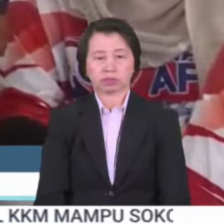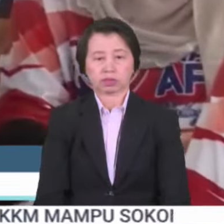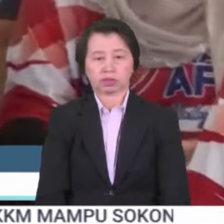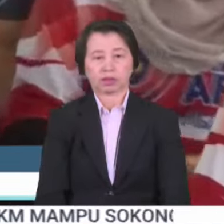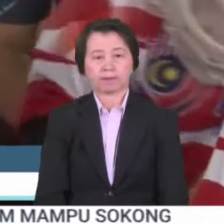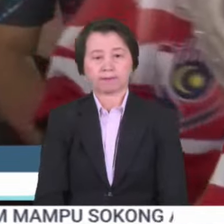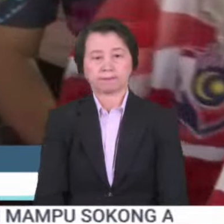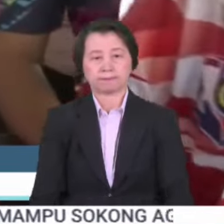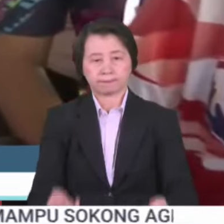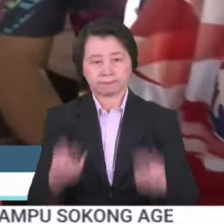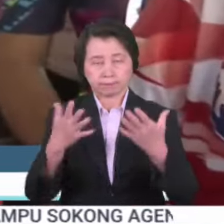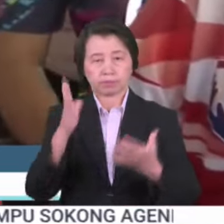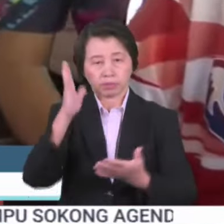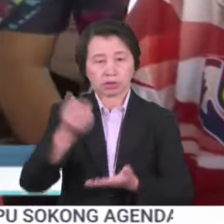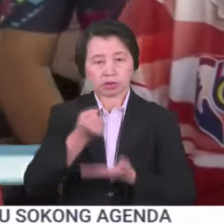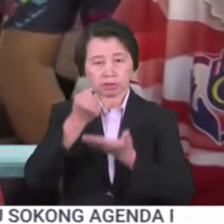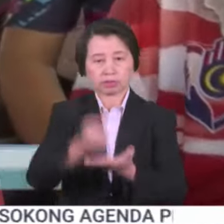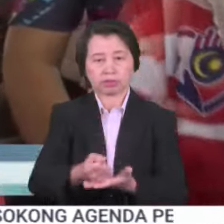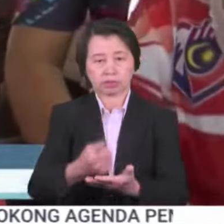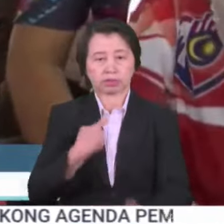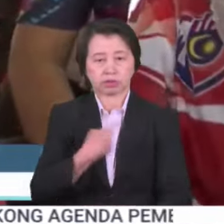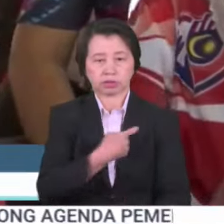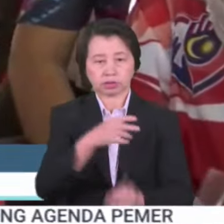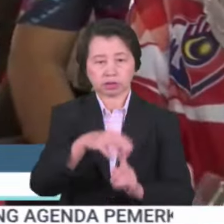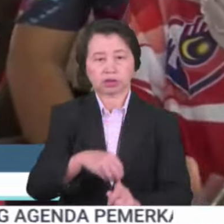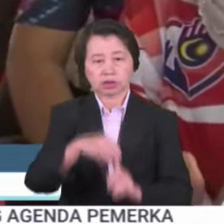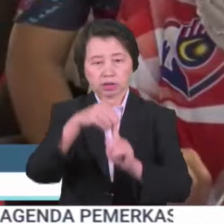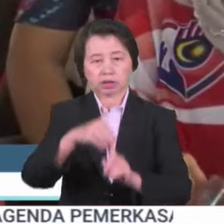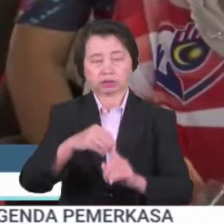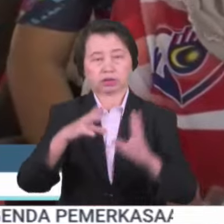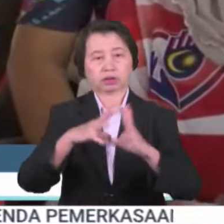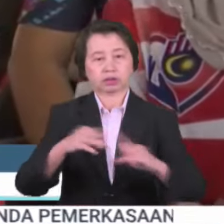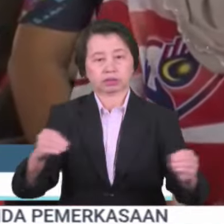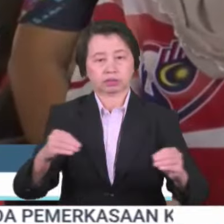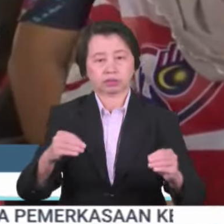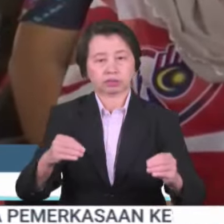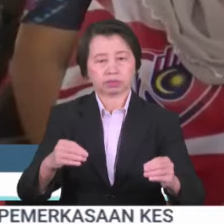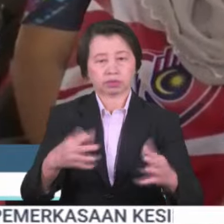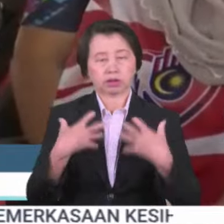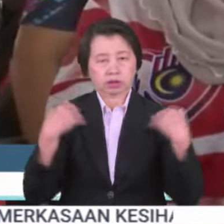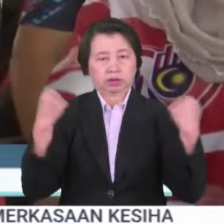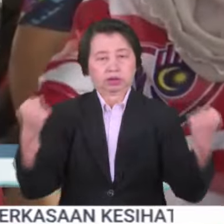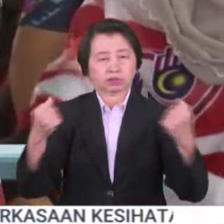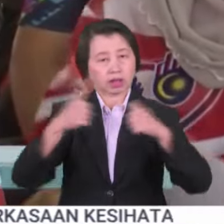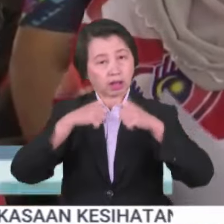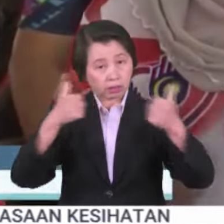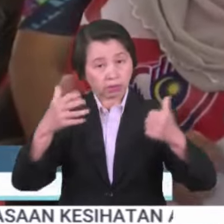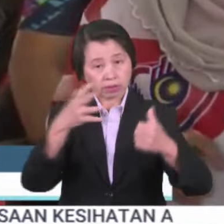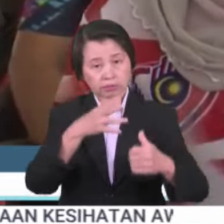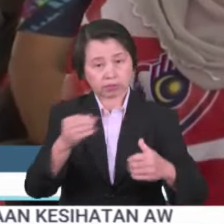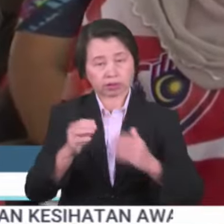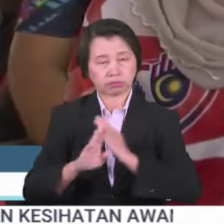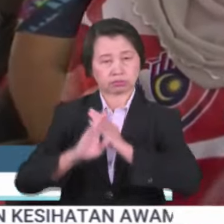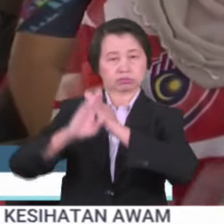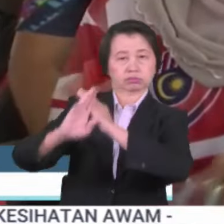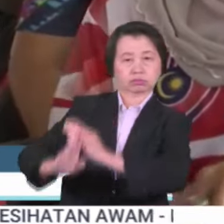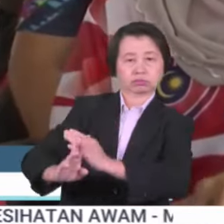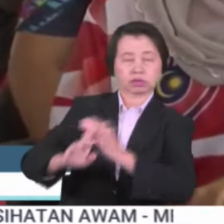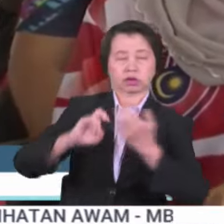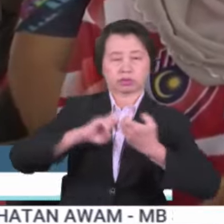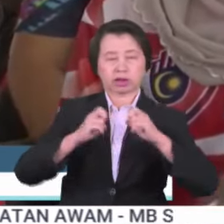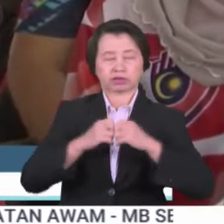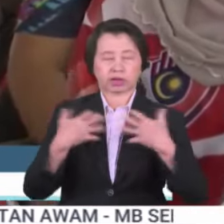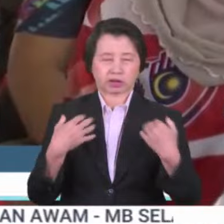Sebanyak akan membantu kita terutamanya menangani aspek kesihatan awam dan pencegahan